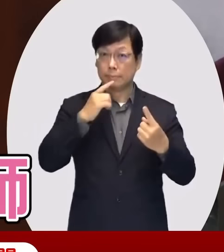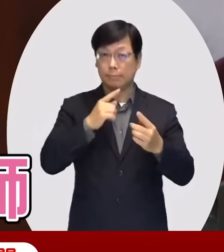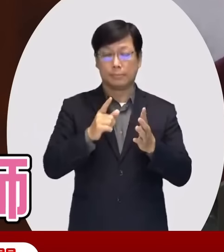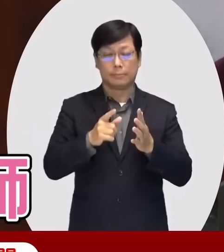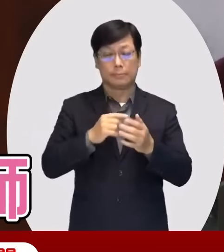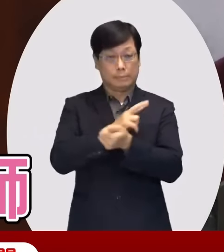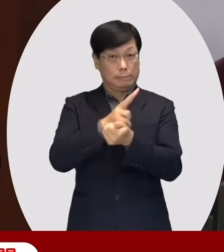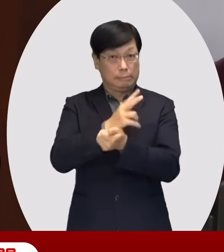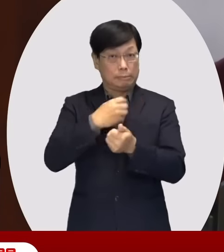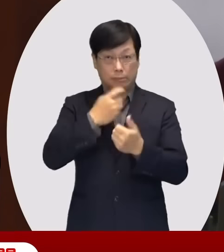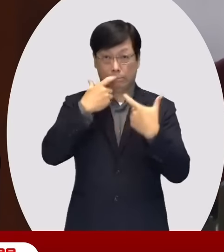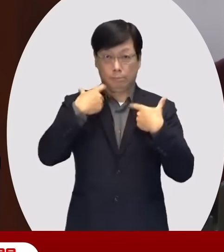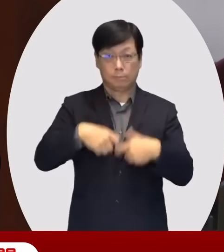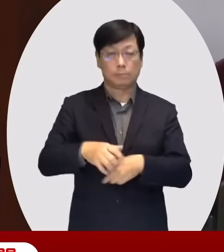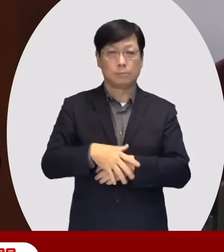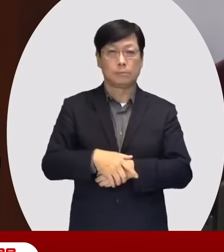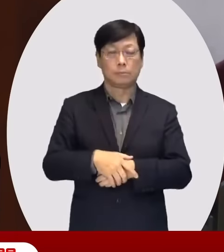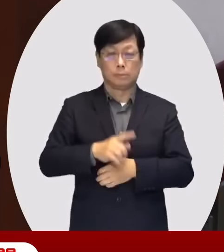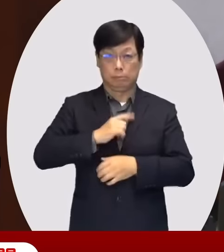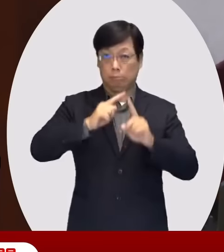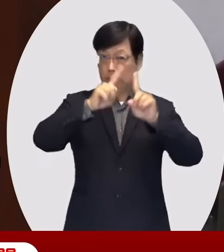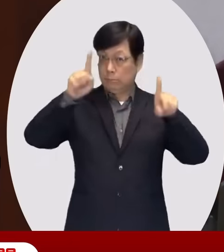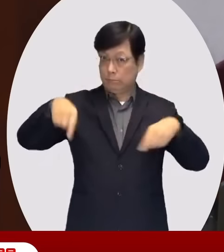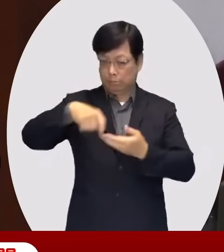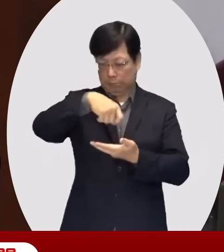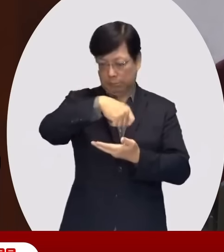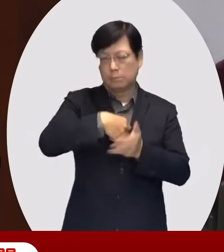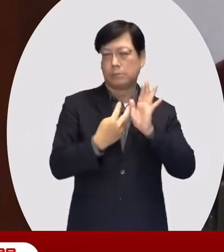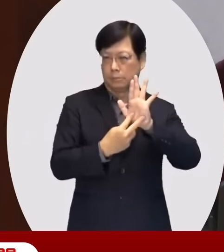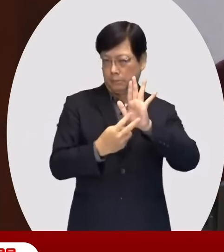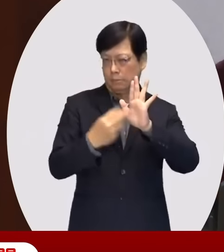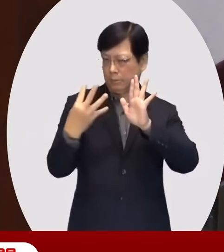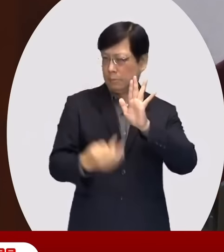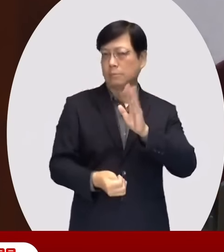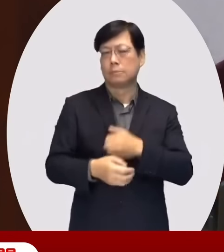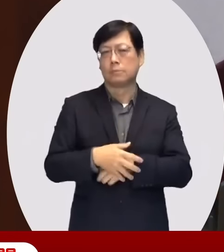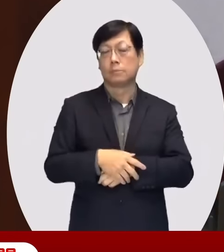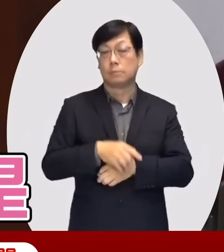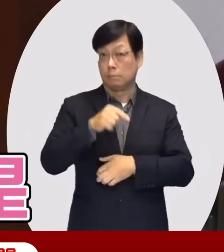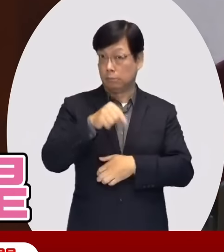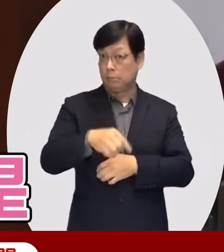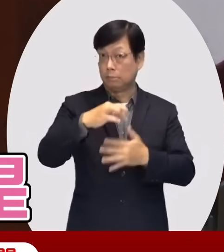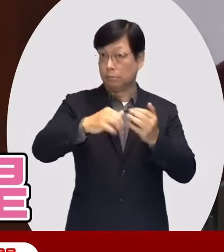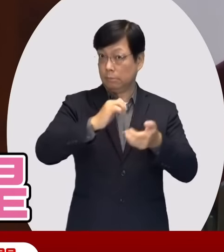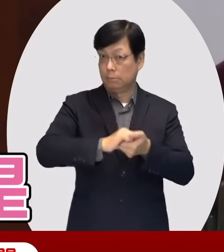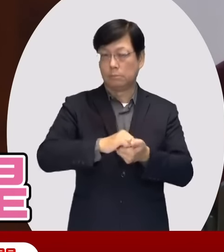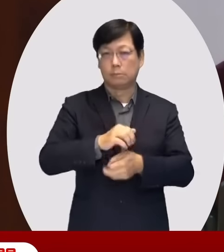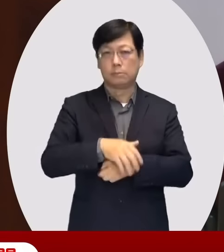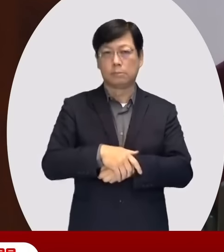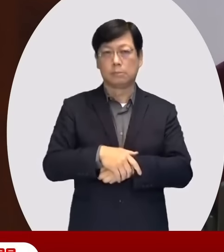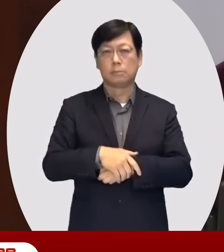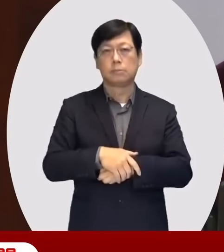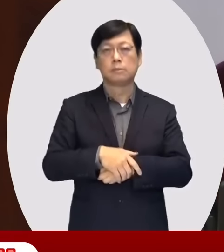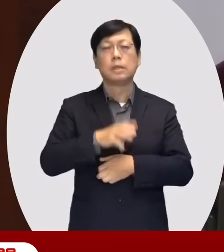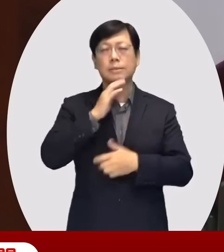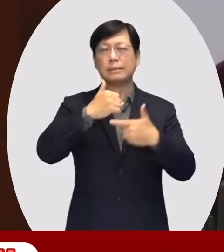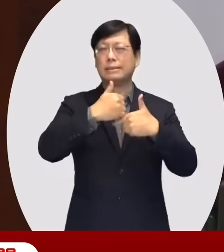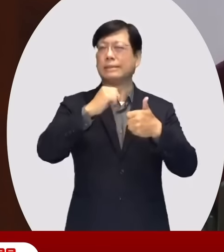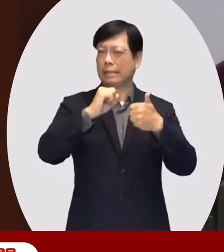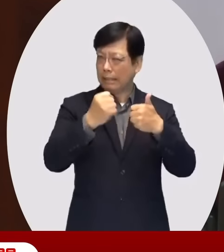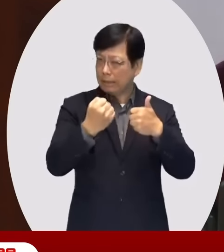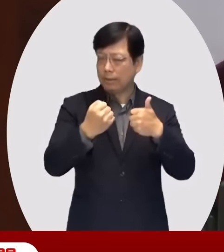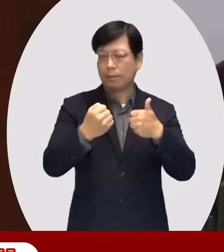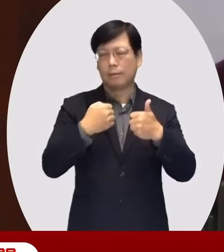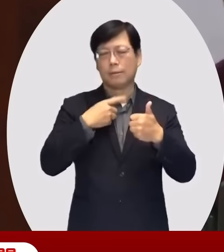特别是林时猛律师啊，在他的状子里面一再强调，这样的一个规定是建议的性